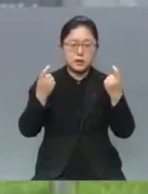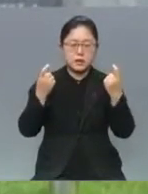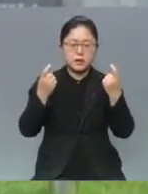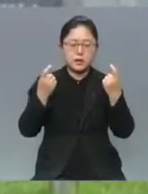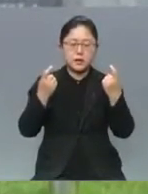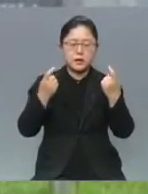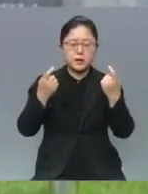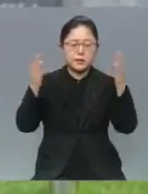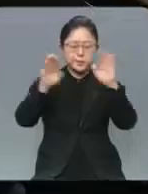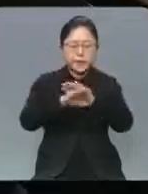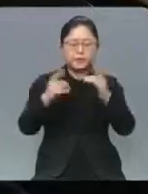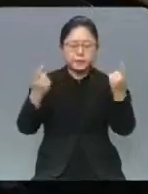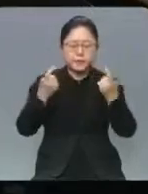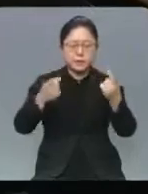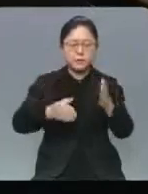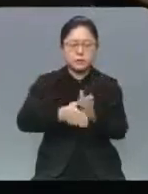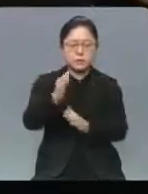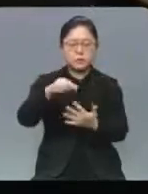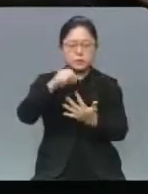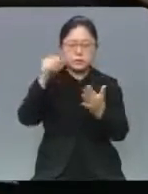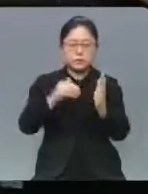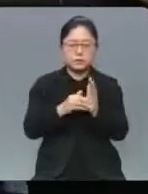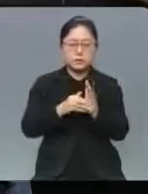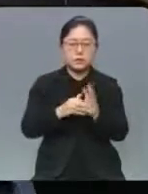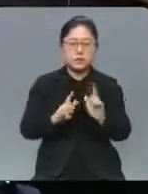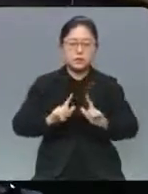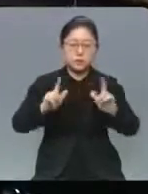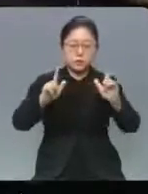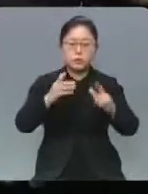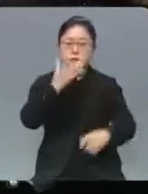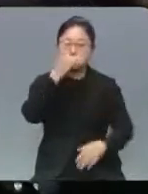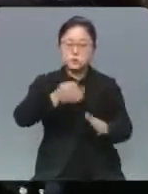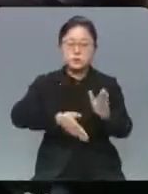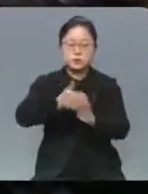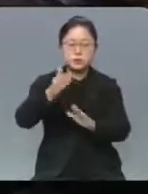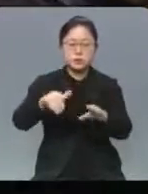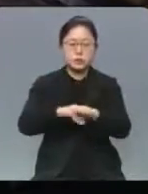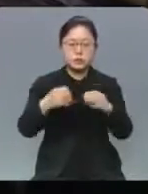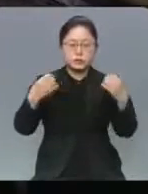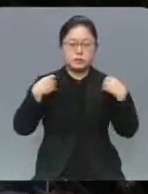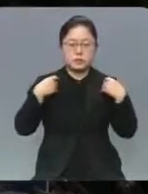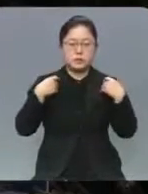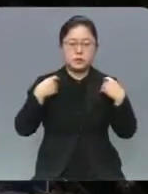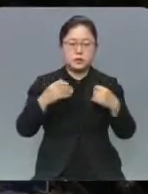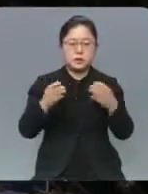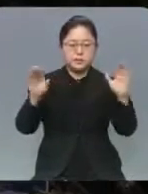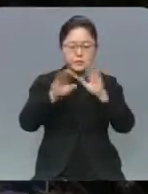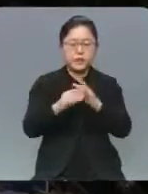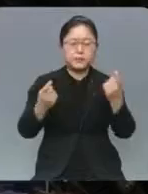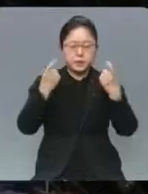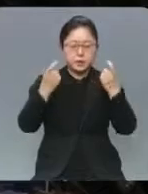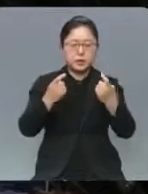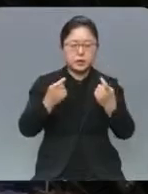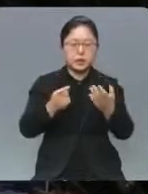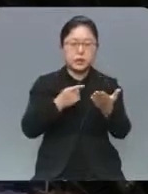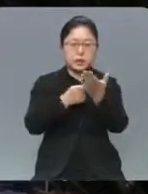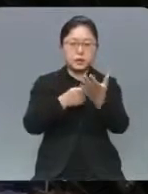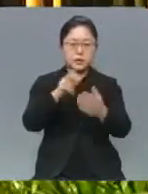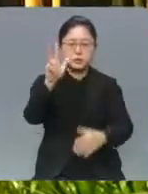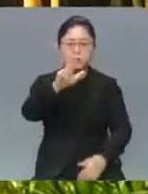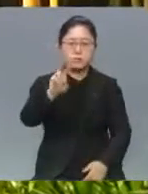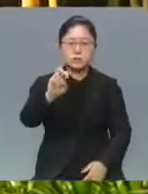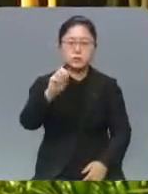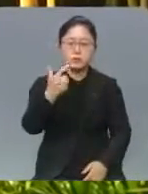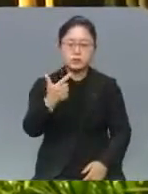대표 문화재 야행도시로 선정됐습니다. 동구와 순천시는 문화재청이 문화재 야행 공모 사업에 참여한 전국